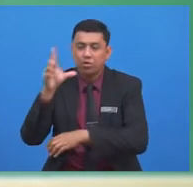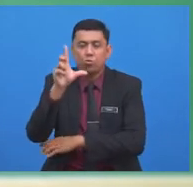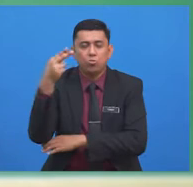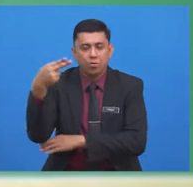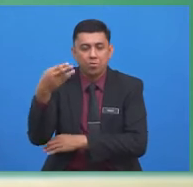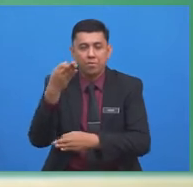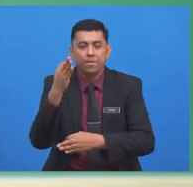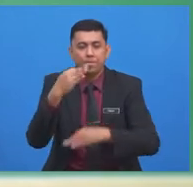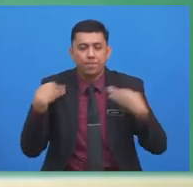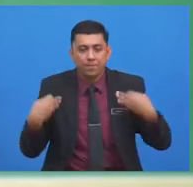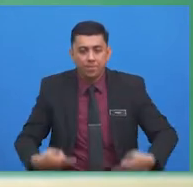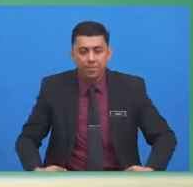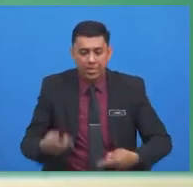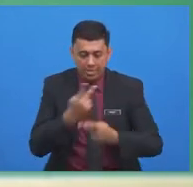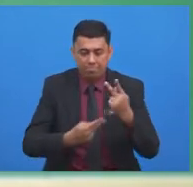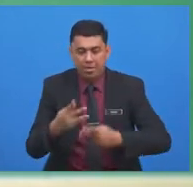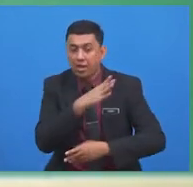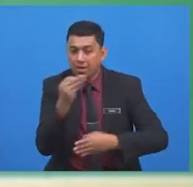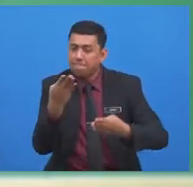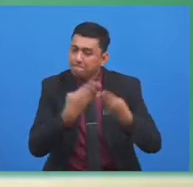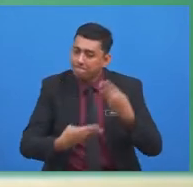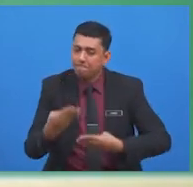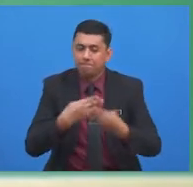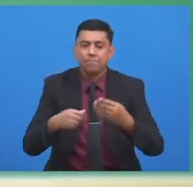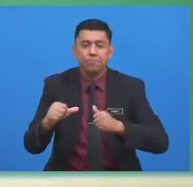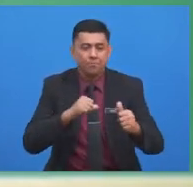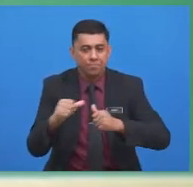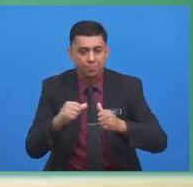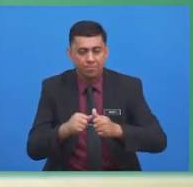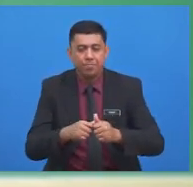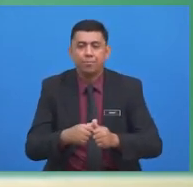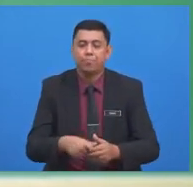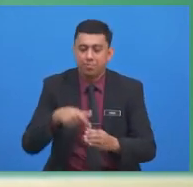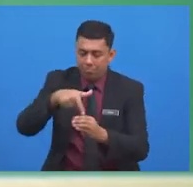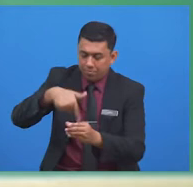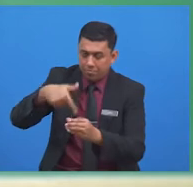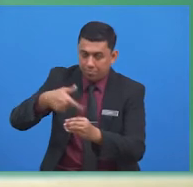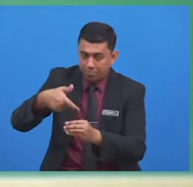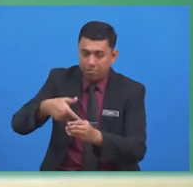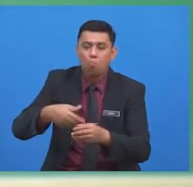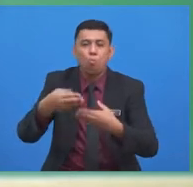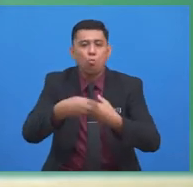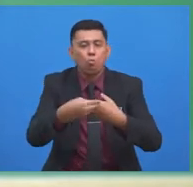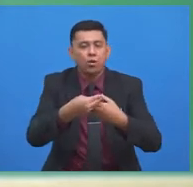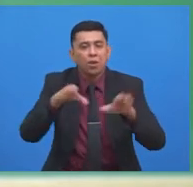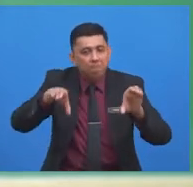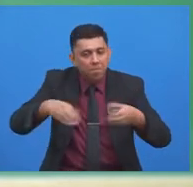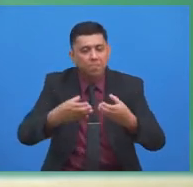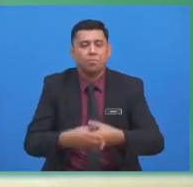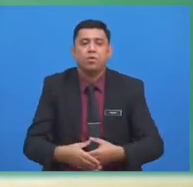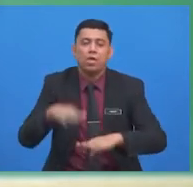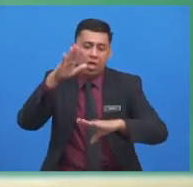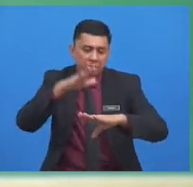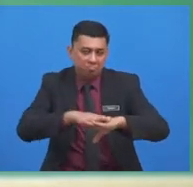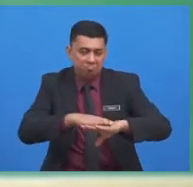fizikal, kimia dan biologi. Aktiviti perlumbungan mudah dilakukan kerana bahagian